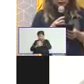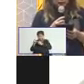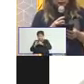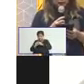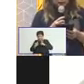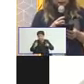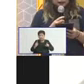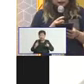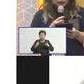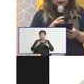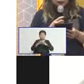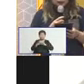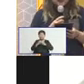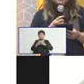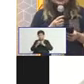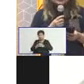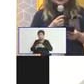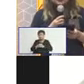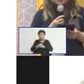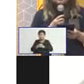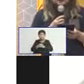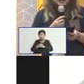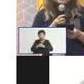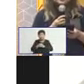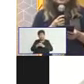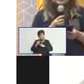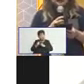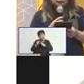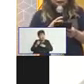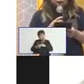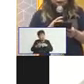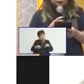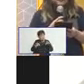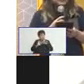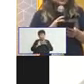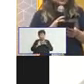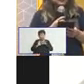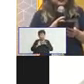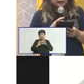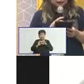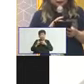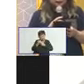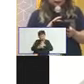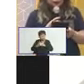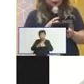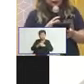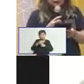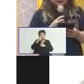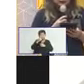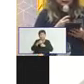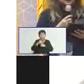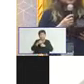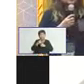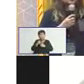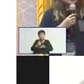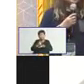arrival of prosecution as the fact that they have not received any protection from country of origin. This is a